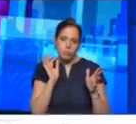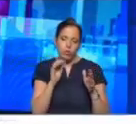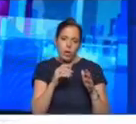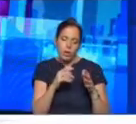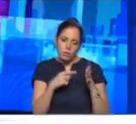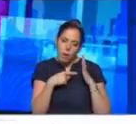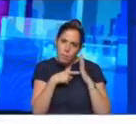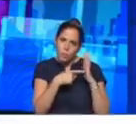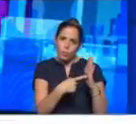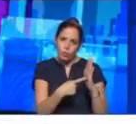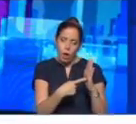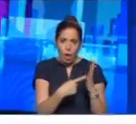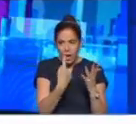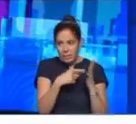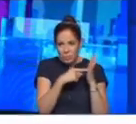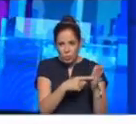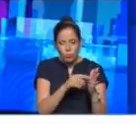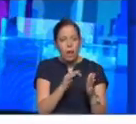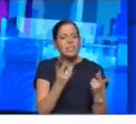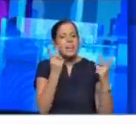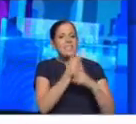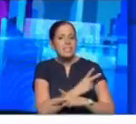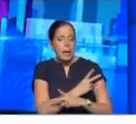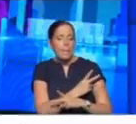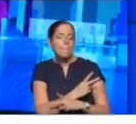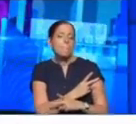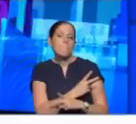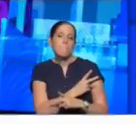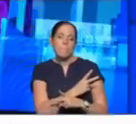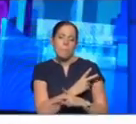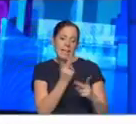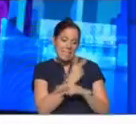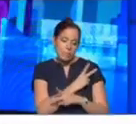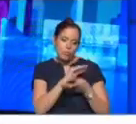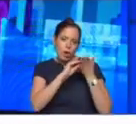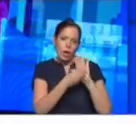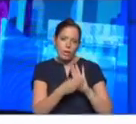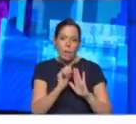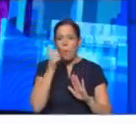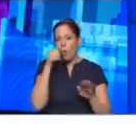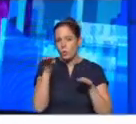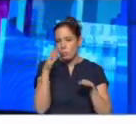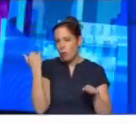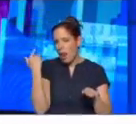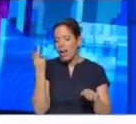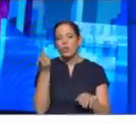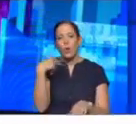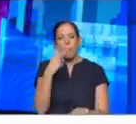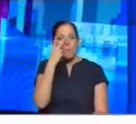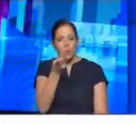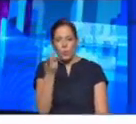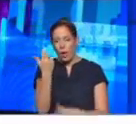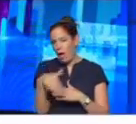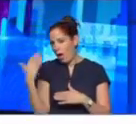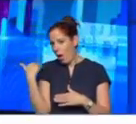שהביטוי שלה, אחד הביטויים שלה, זה ההסכמים האלה שחתם ראש הממשלה כשהוא היה בביקור